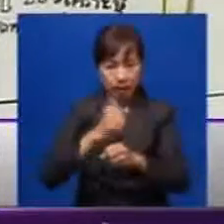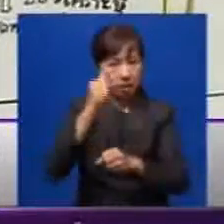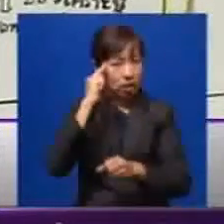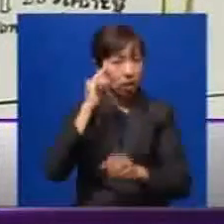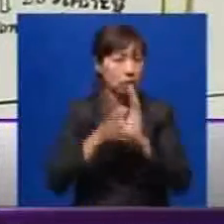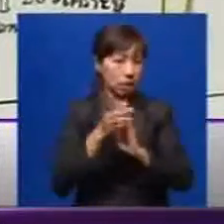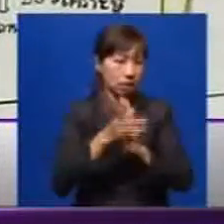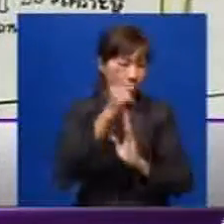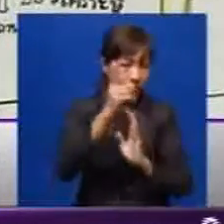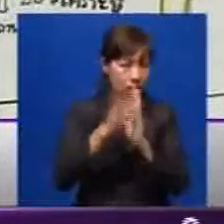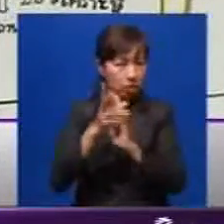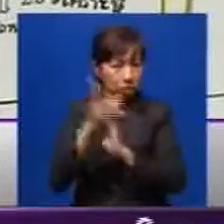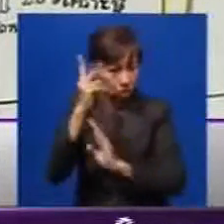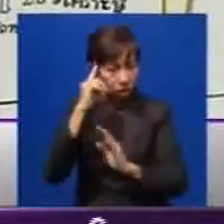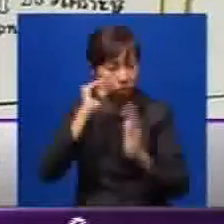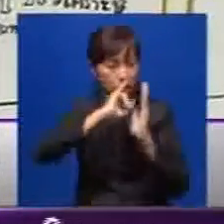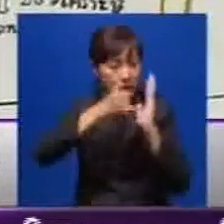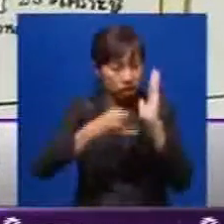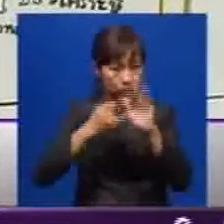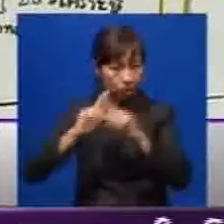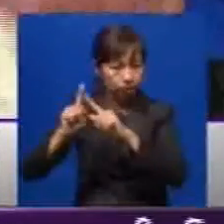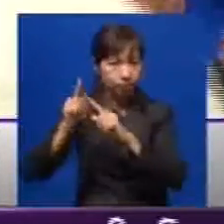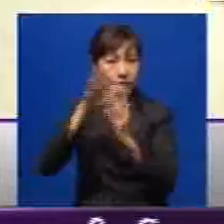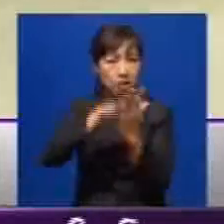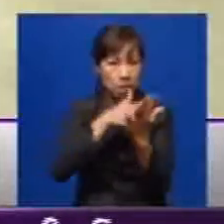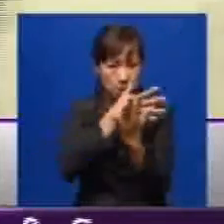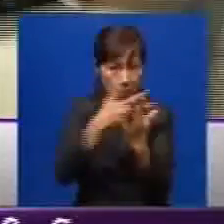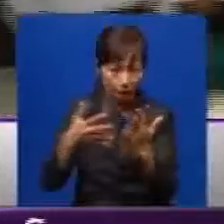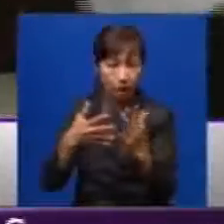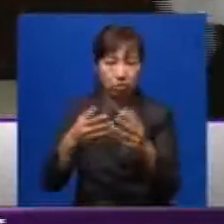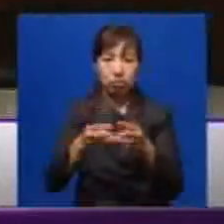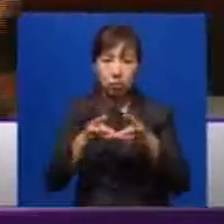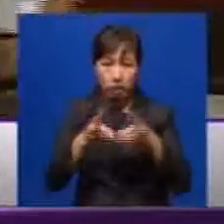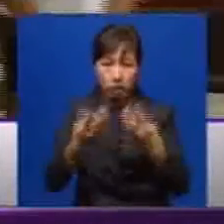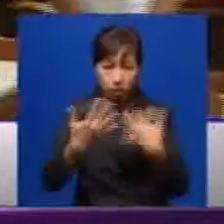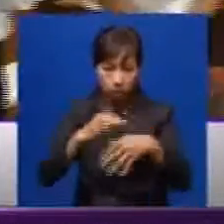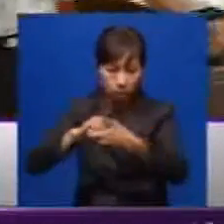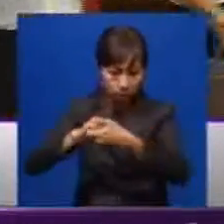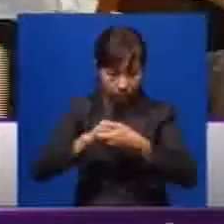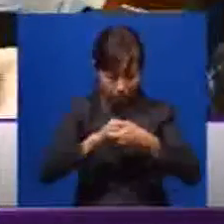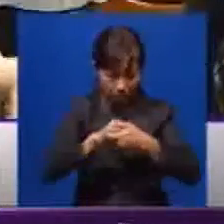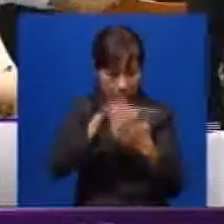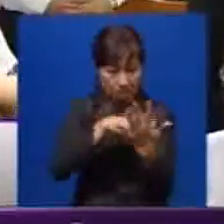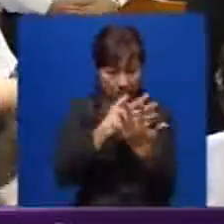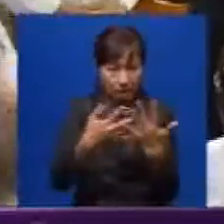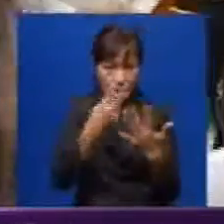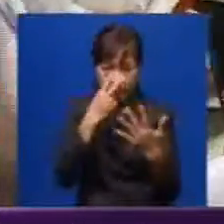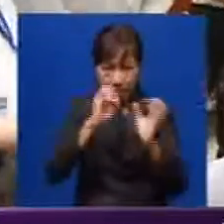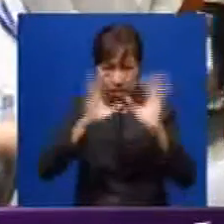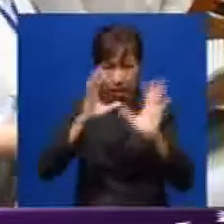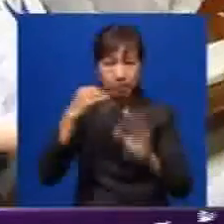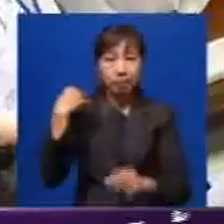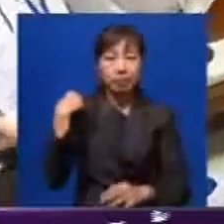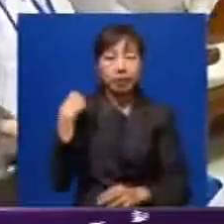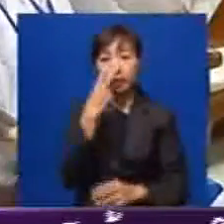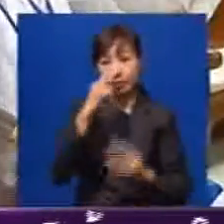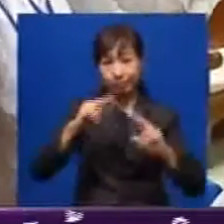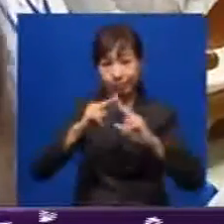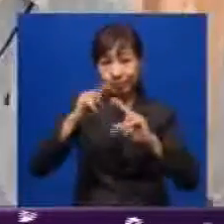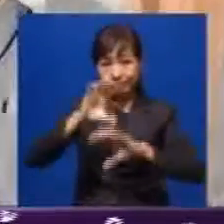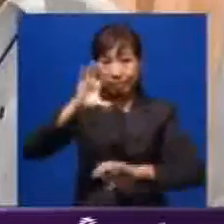ทุกจังหวัดก็จะมีแนวทางในการสร้างความปลองดองที่มีความเป็นรูปธรรมมากยิ่งขึ้นไปฟังเสียงท่านปลัดกระทรวงมหาดไทย